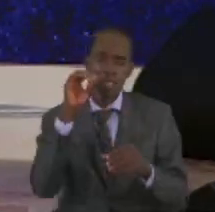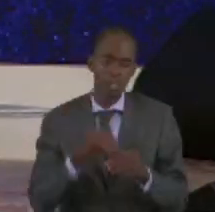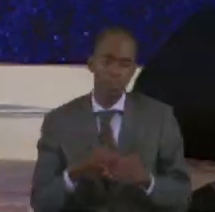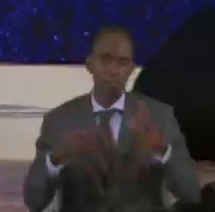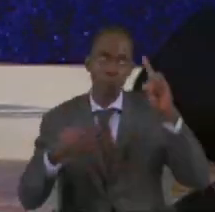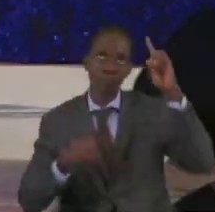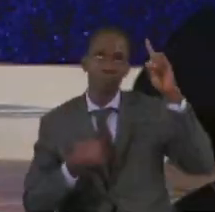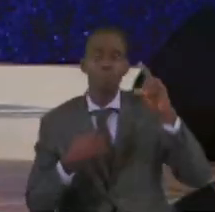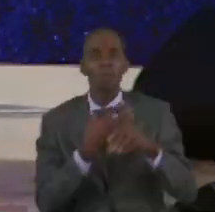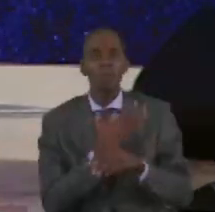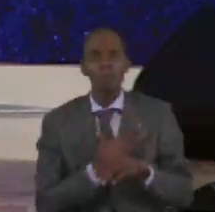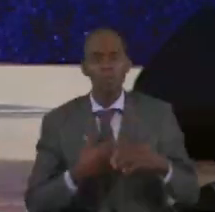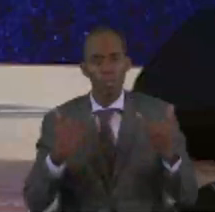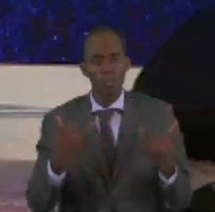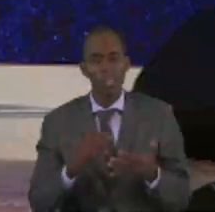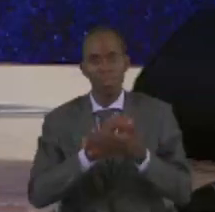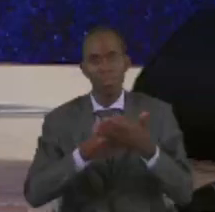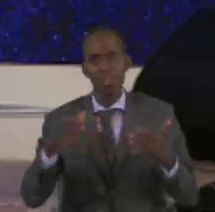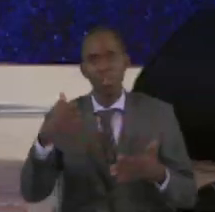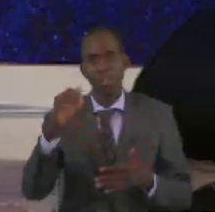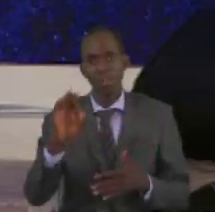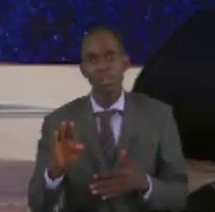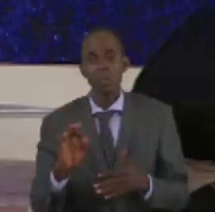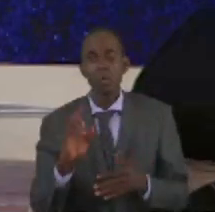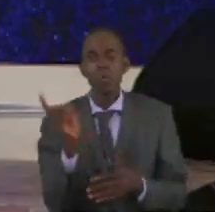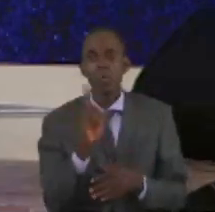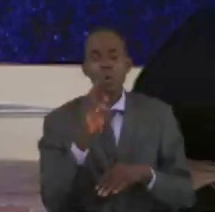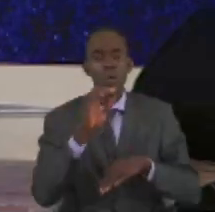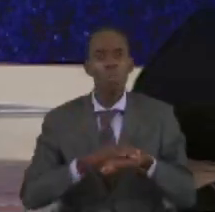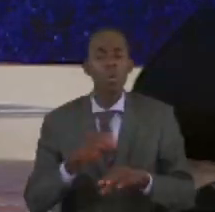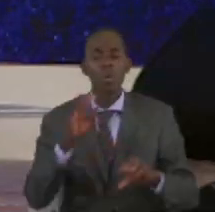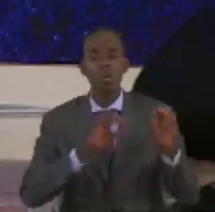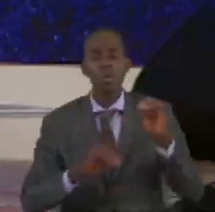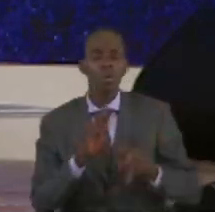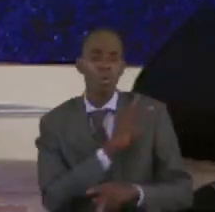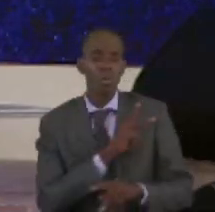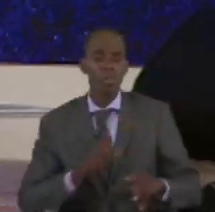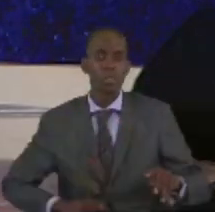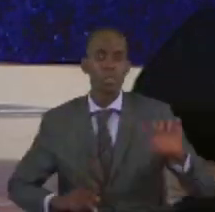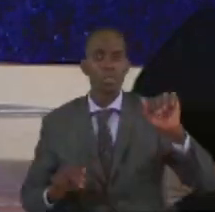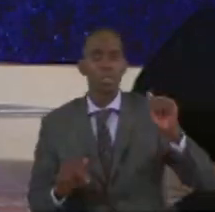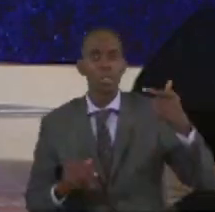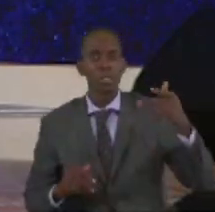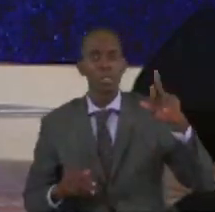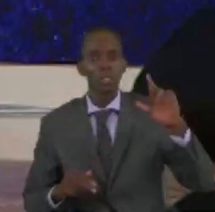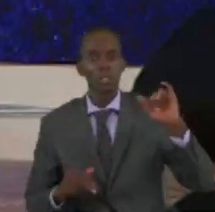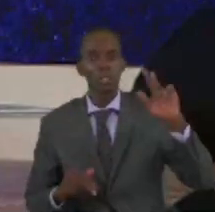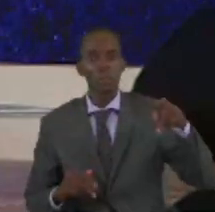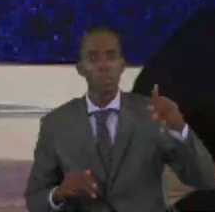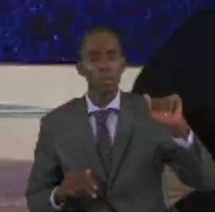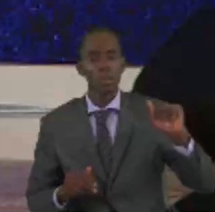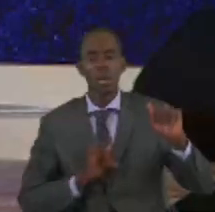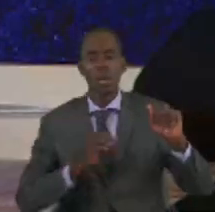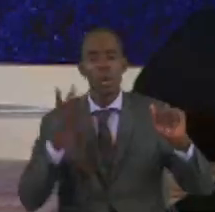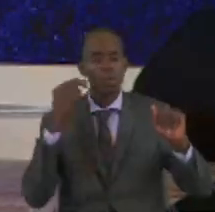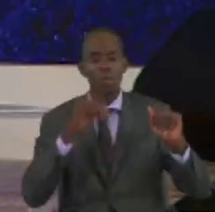sanctifiés. Maintenant le verset 19. En conséquence, roi